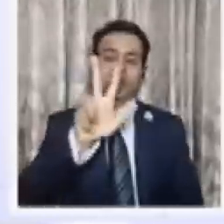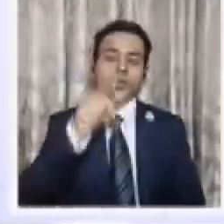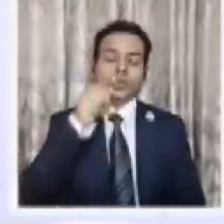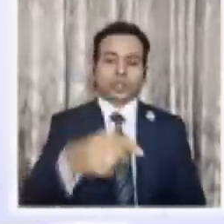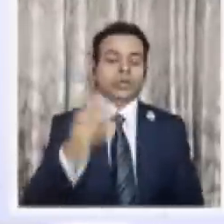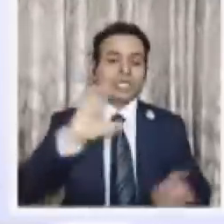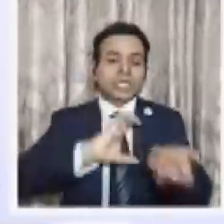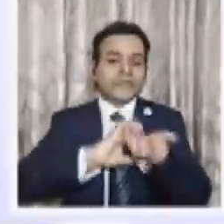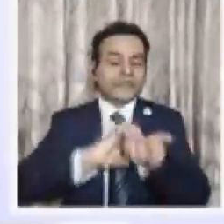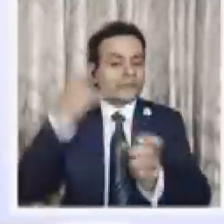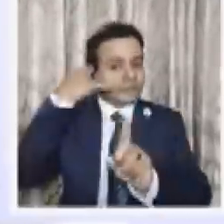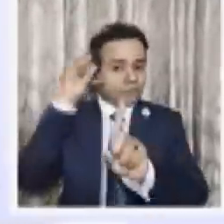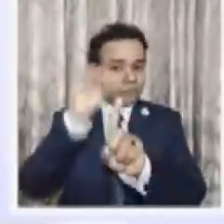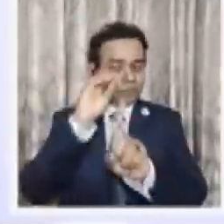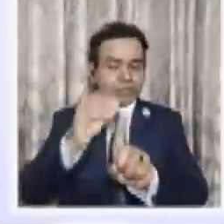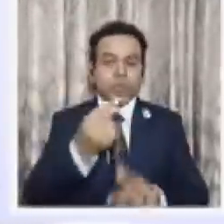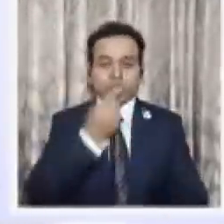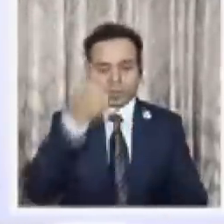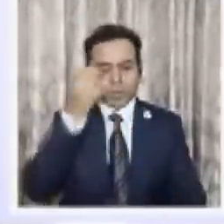স্বাস্থ্যসেবা গ্রহণ করেছেন